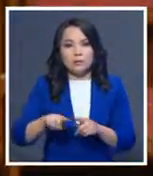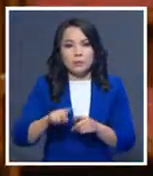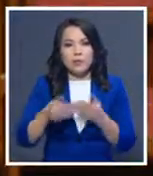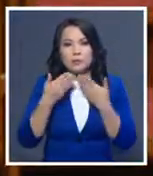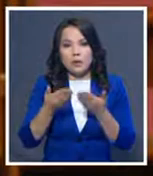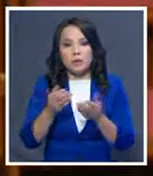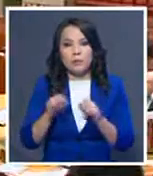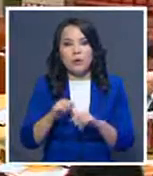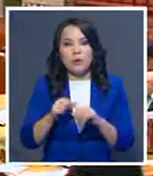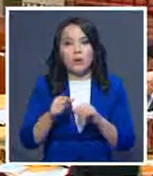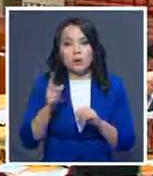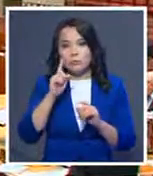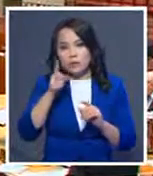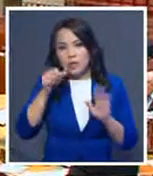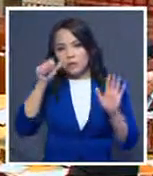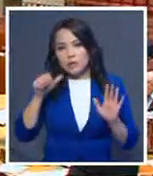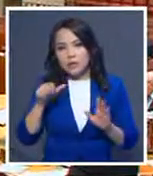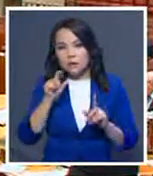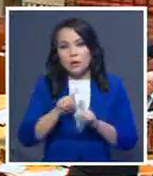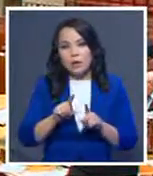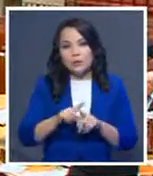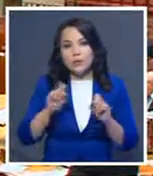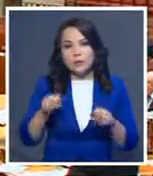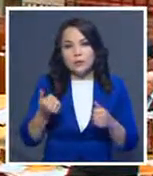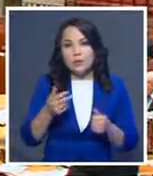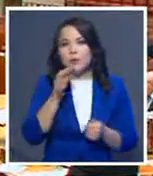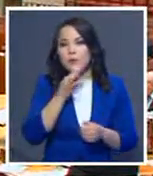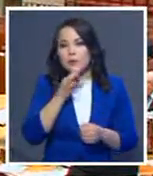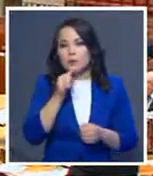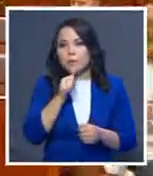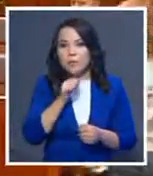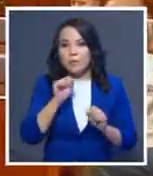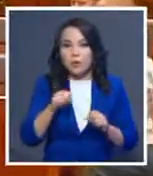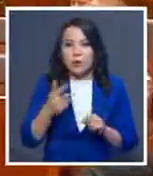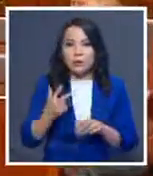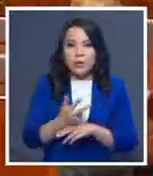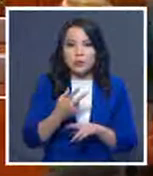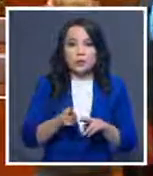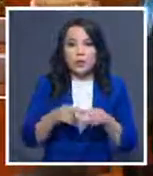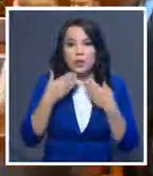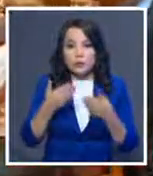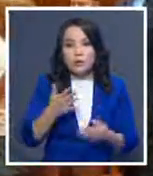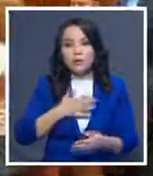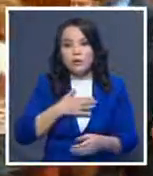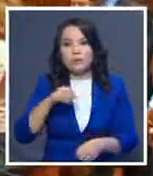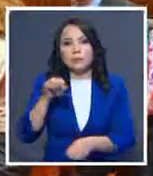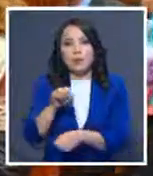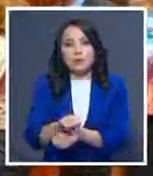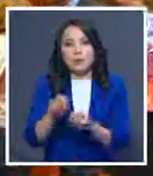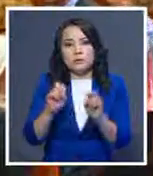жыл ғана өмірі қалған науқастарға қолданылады және де оған 3 рет сұрағаннан кейін демін тоқтататын дәрі беріледі. Айта